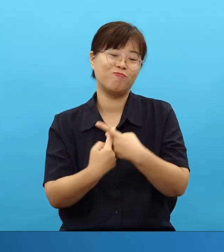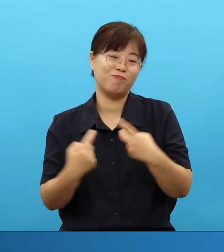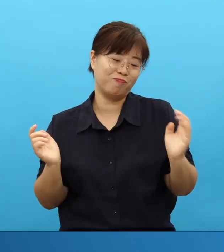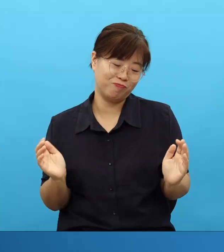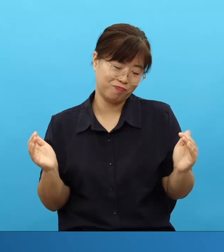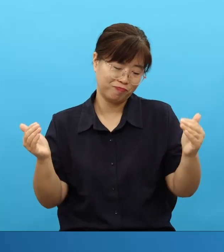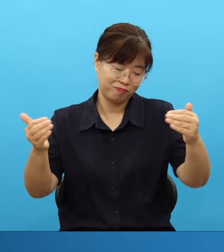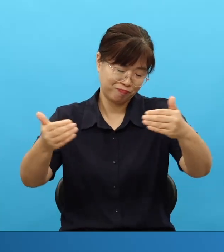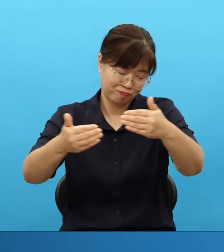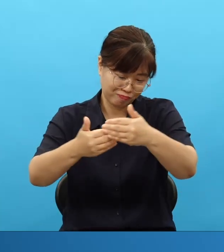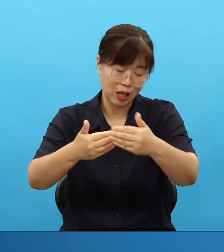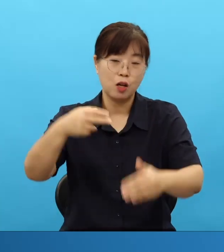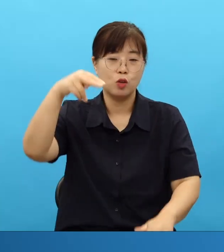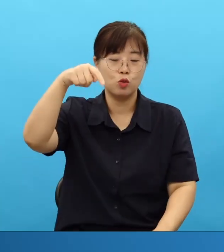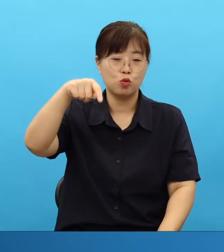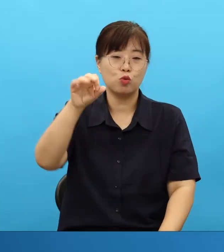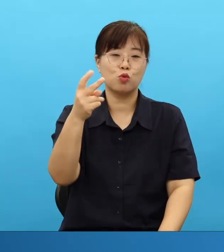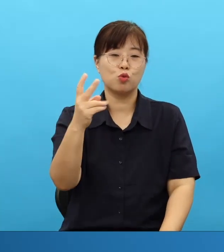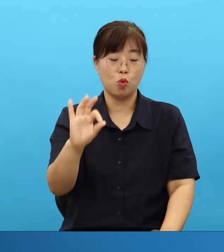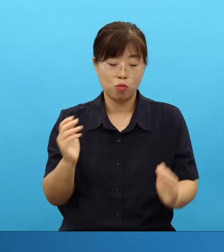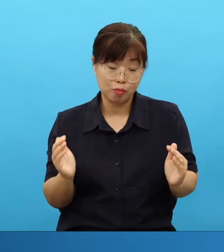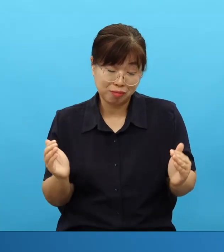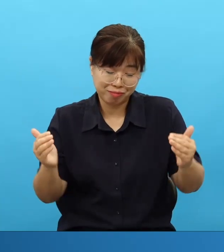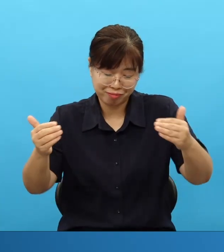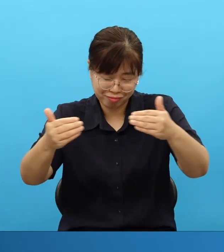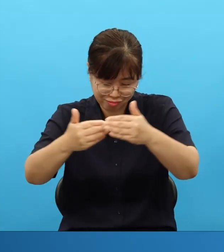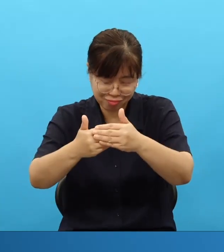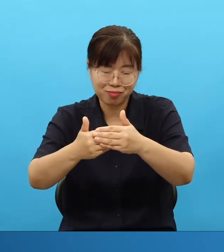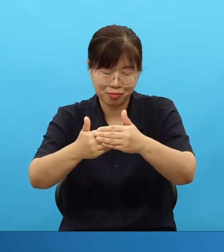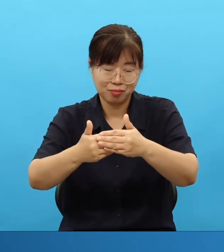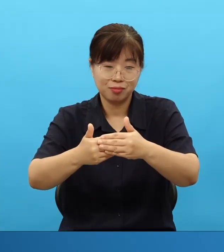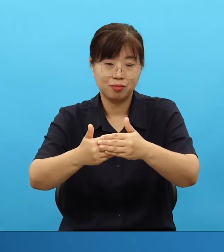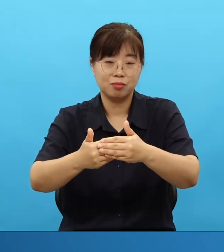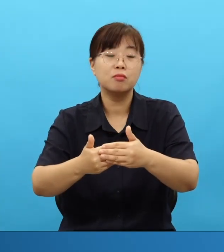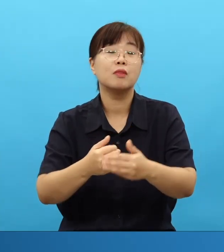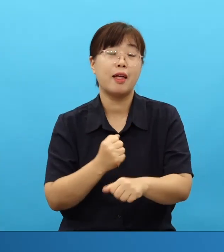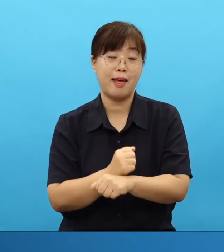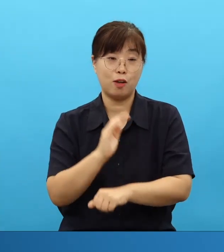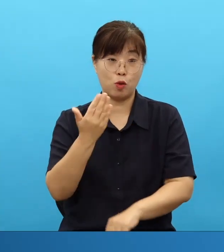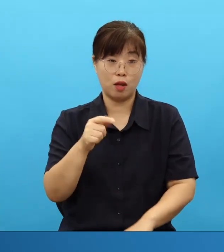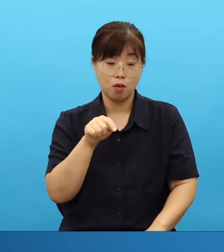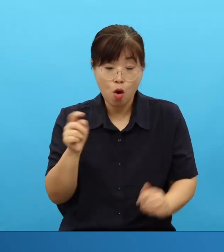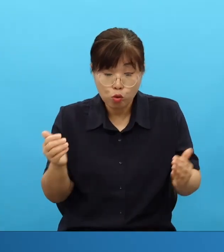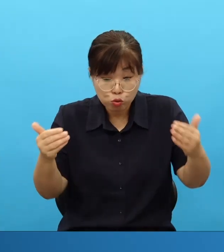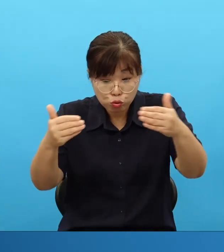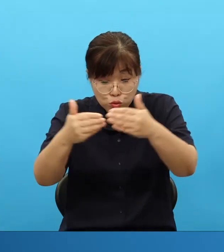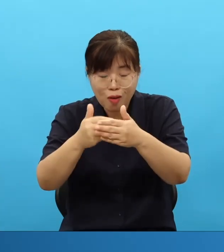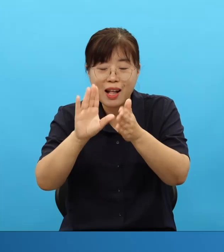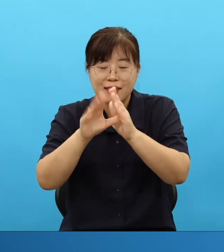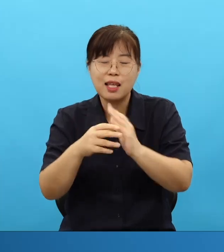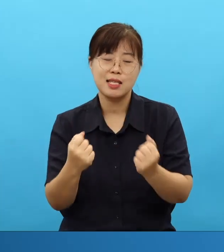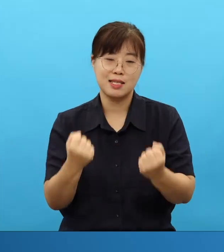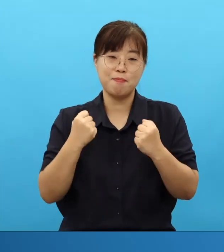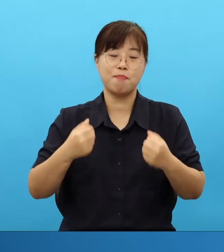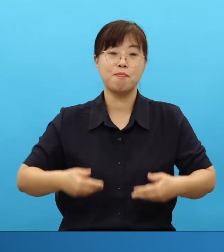됩 수용할 힘이 있어야 되는 더중요한는 수용할 힘이 아니고 수용하는